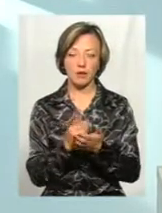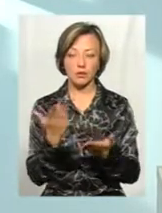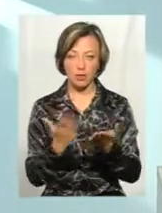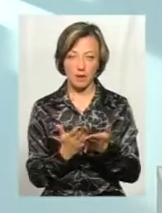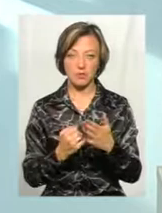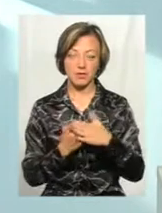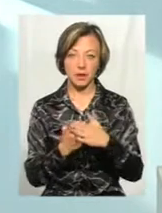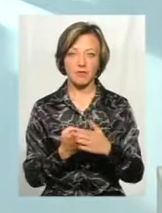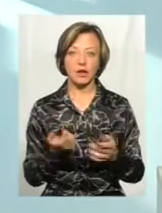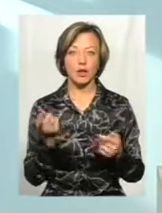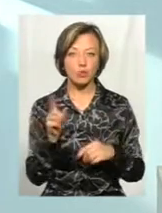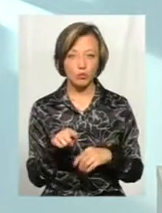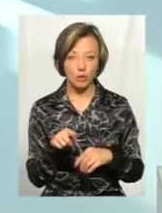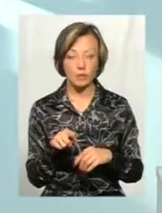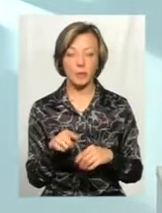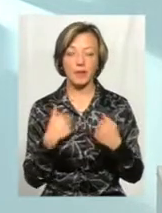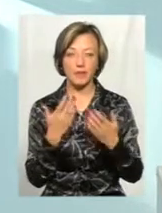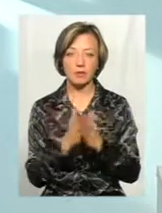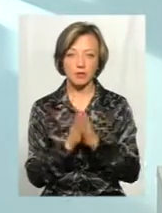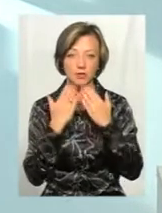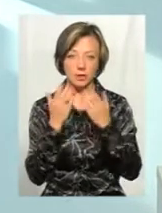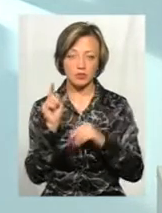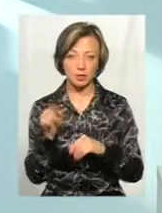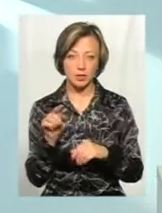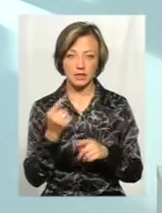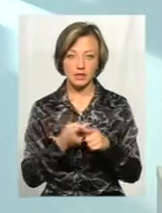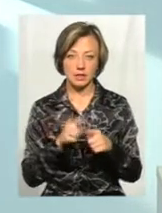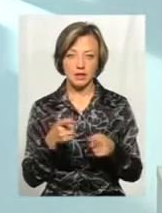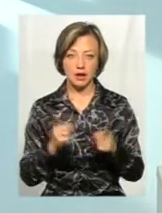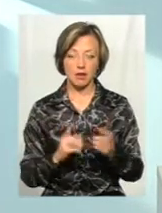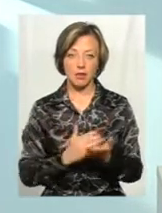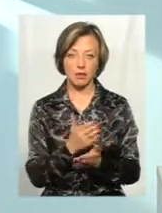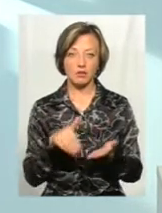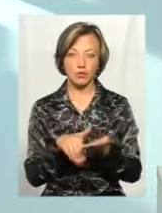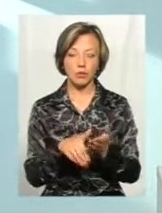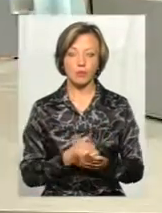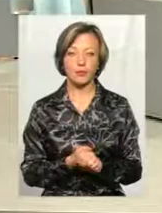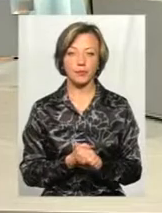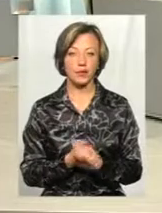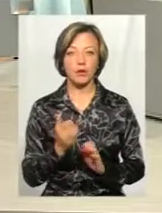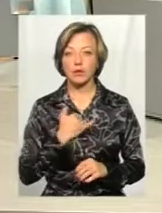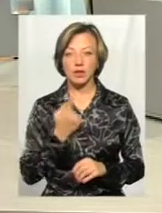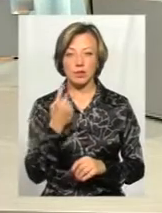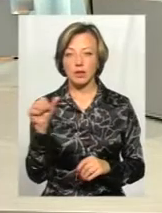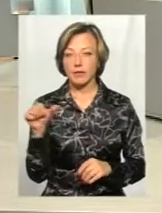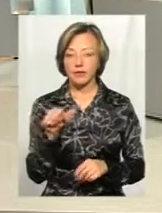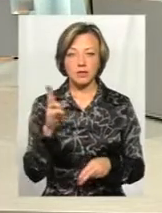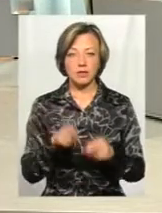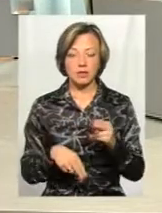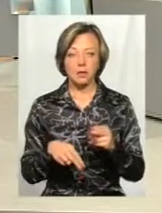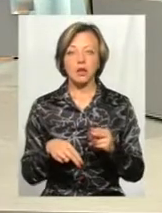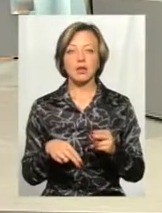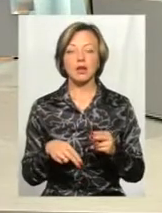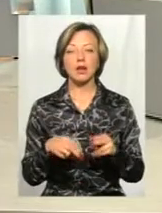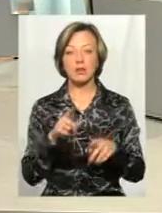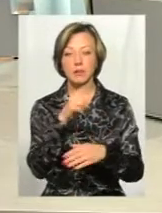те підстави. Тому я вас прошу звертатися туди, це реально якісна допомога. У нас буквально одна хвилина до кінця ефіру. Хочу